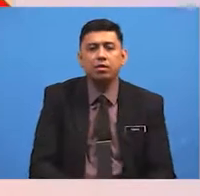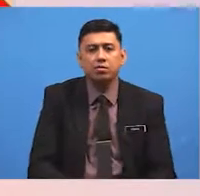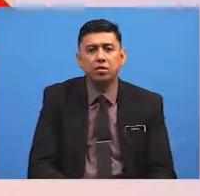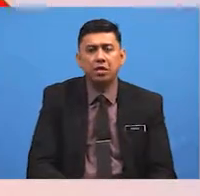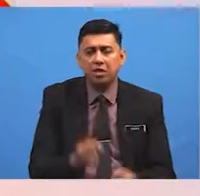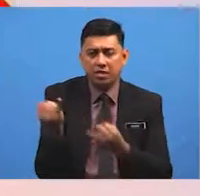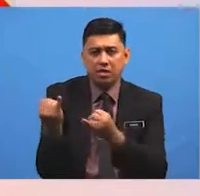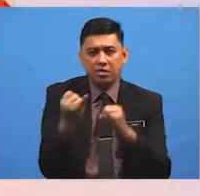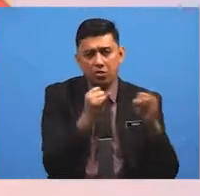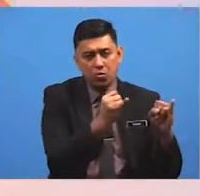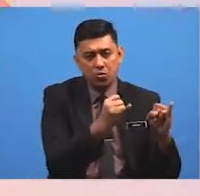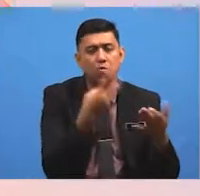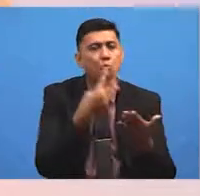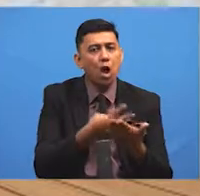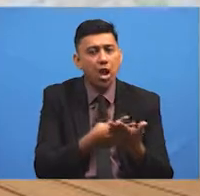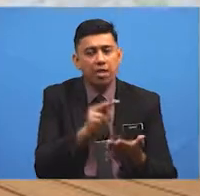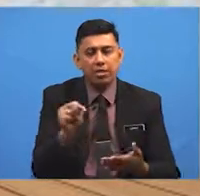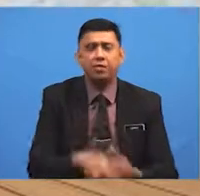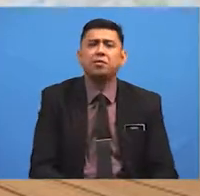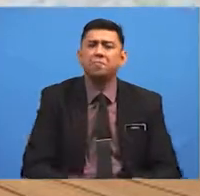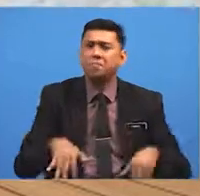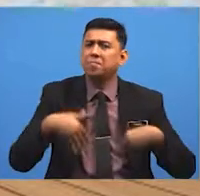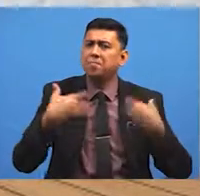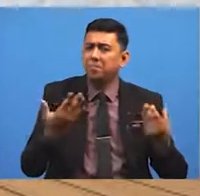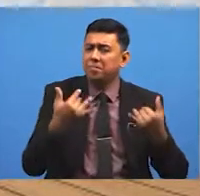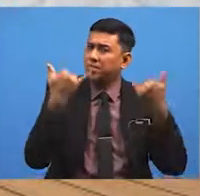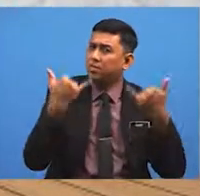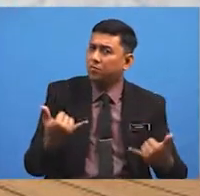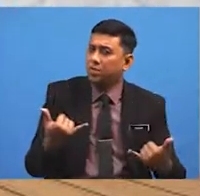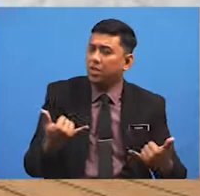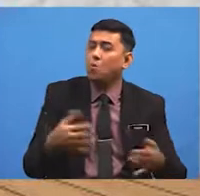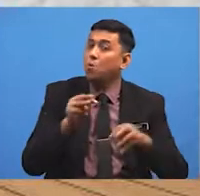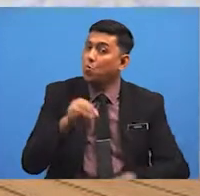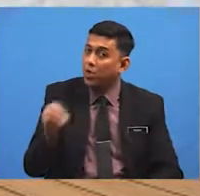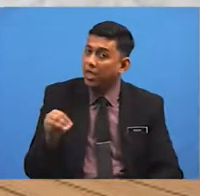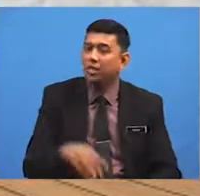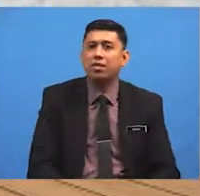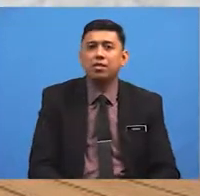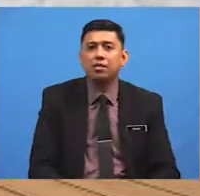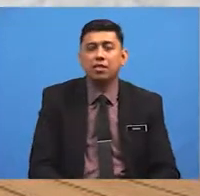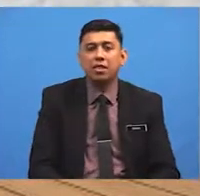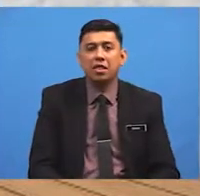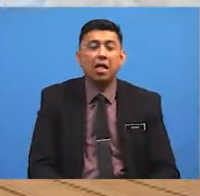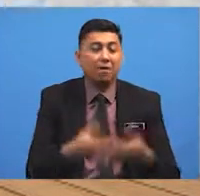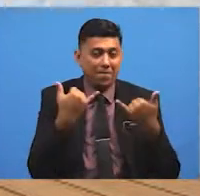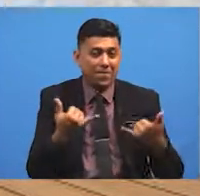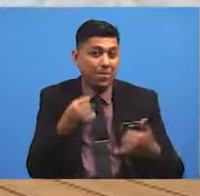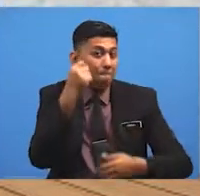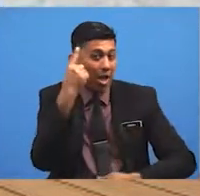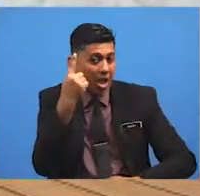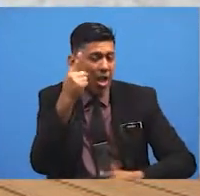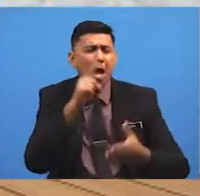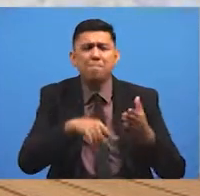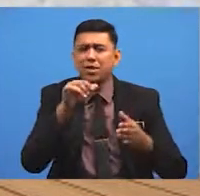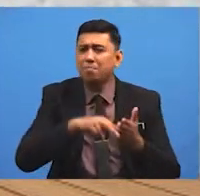institusi keuangan Bagaimana sekarang murid-murid semakin Jelaskan apa